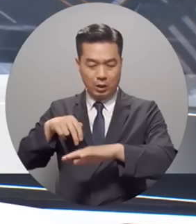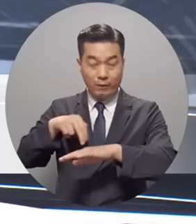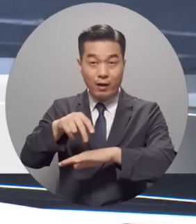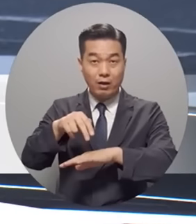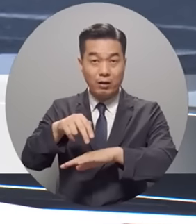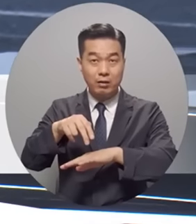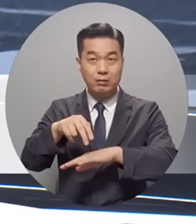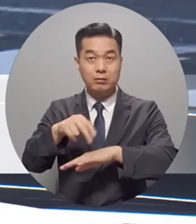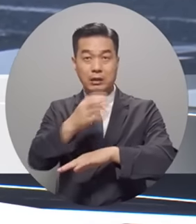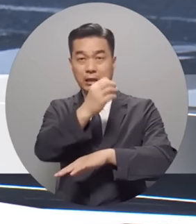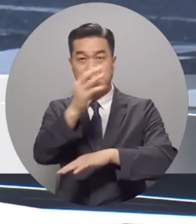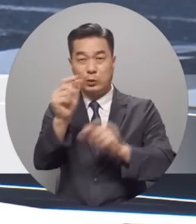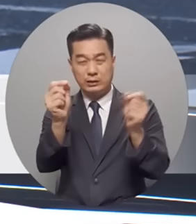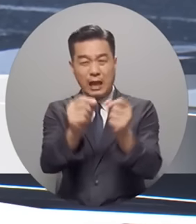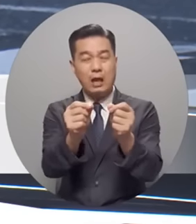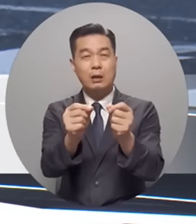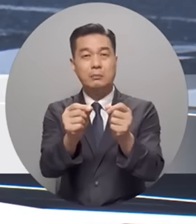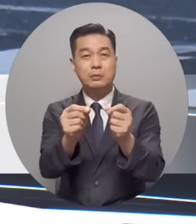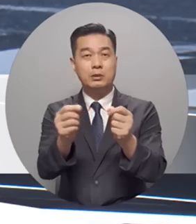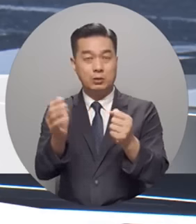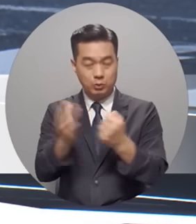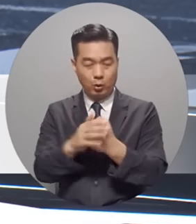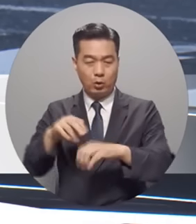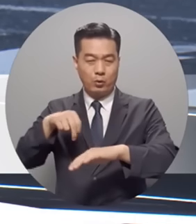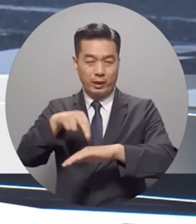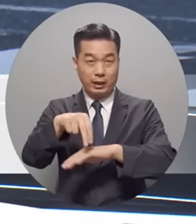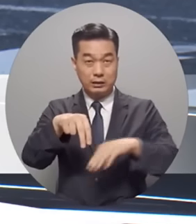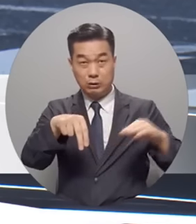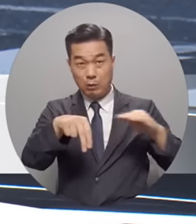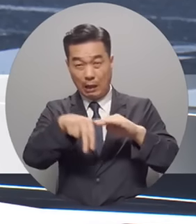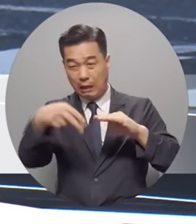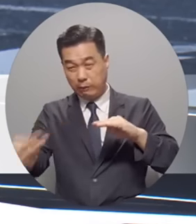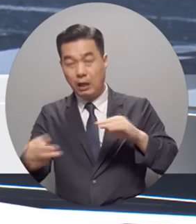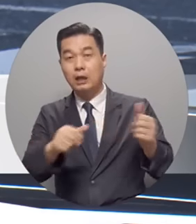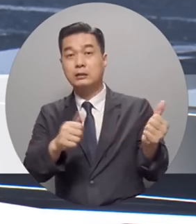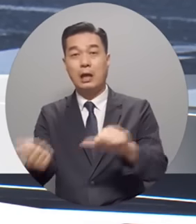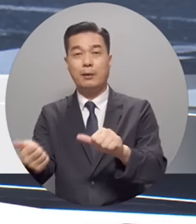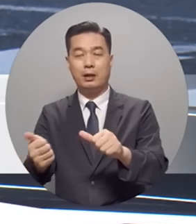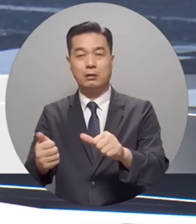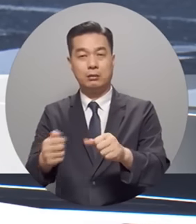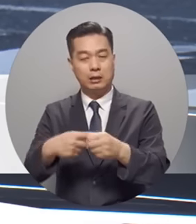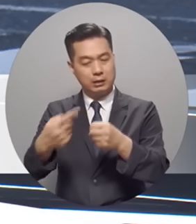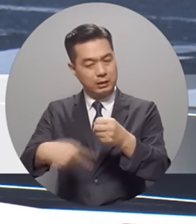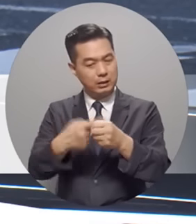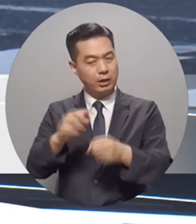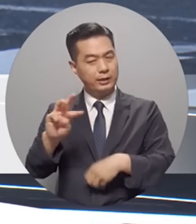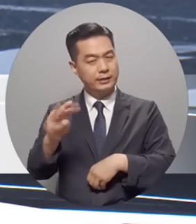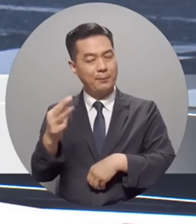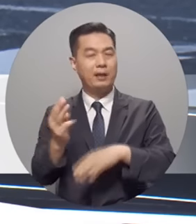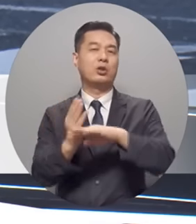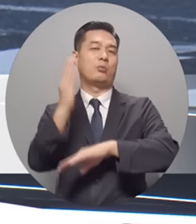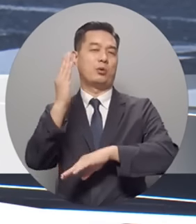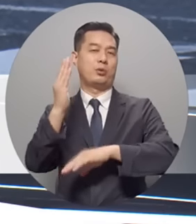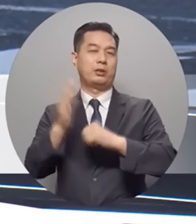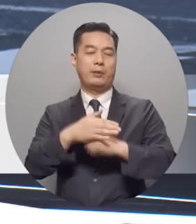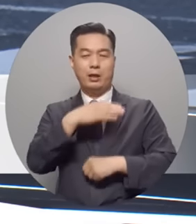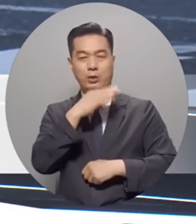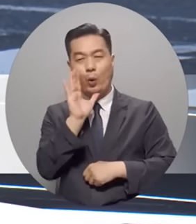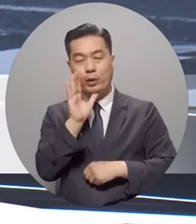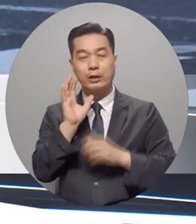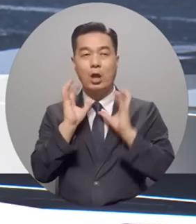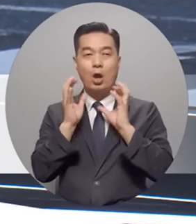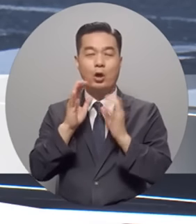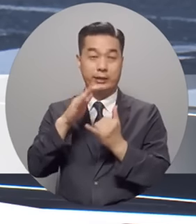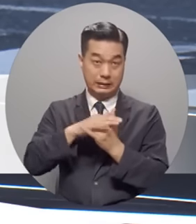시간이 짧은 곳이 많고 횡단 중 사망하는 고령 보행자가 매년 300명이 넘습니다. 노인과 어린이 등